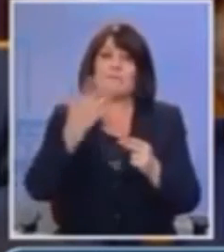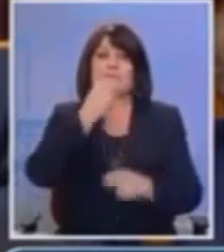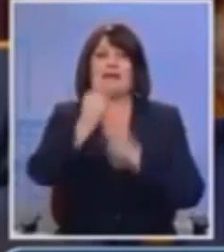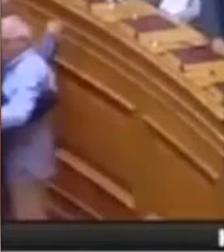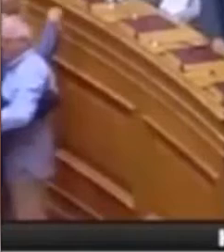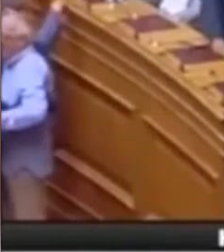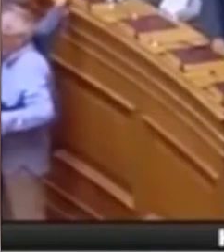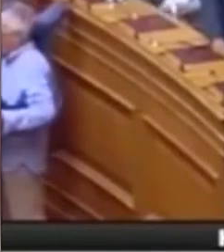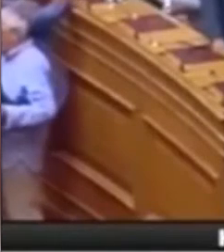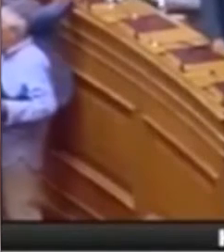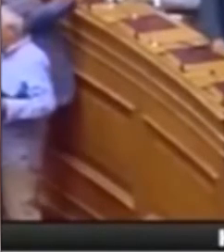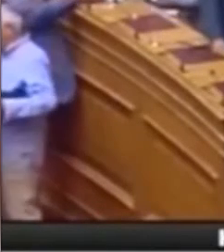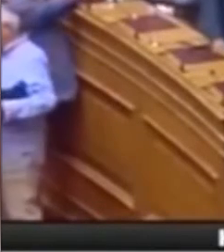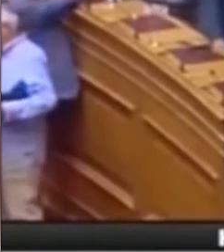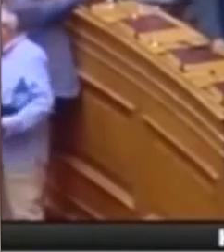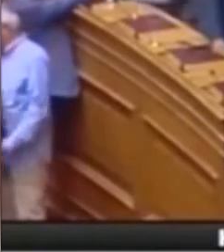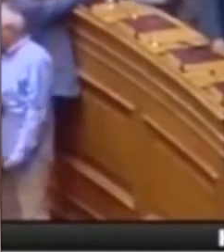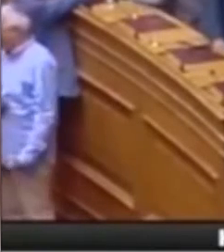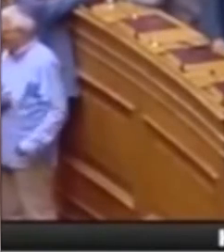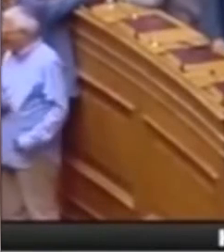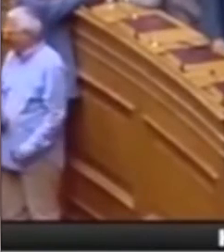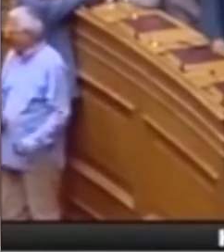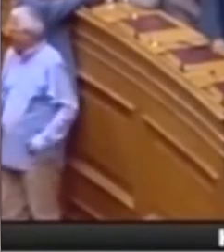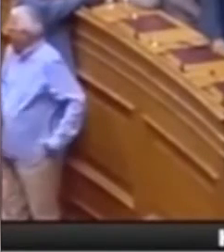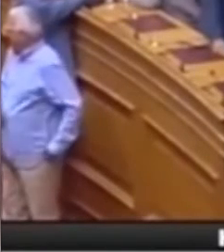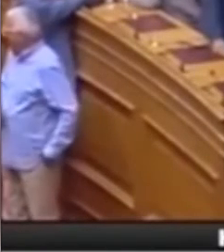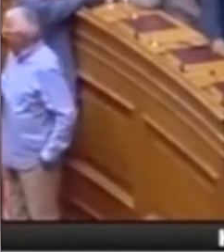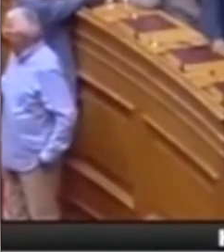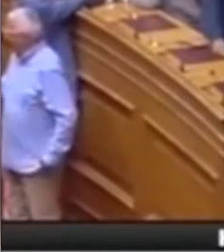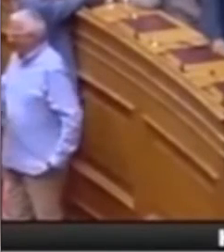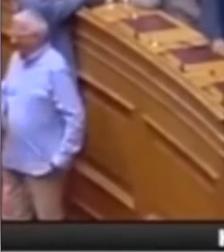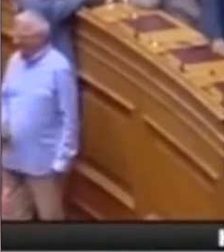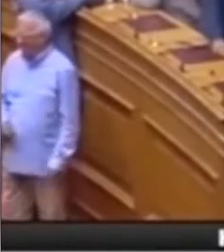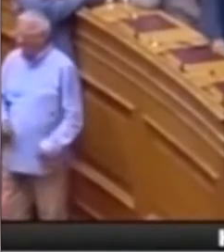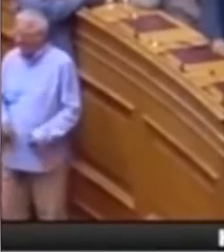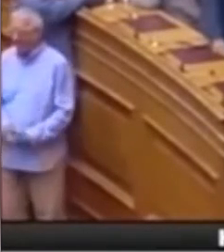5 χρόνια. Αλφα Αθηνών, Τσίπρας Αλέξιος. Ναι.